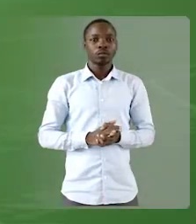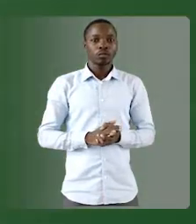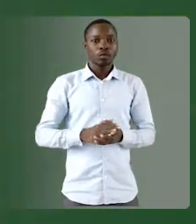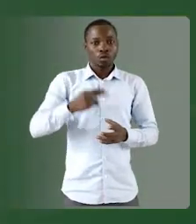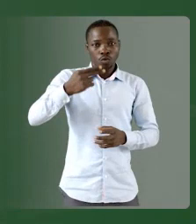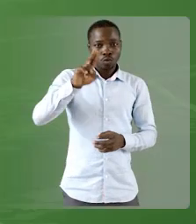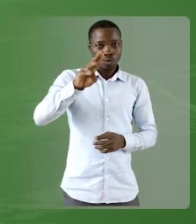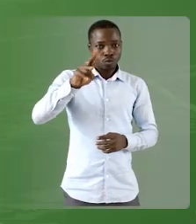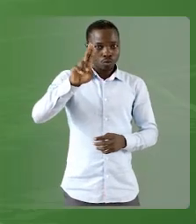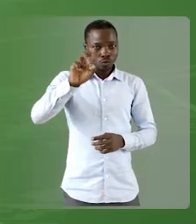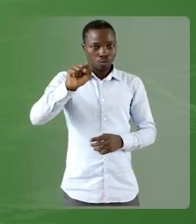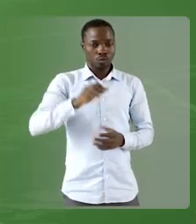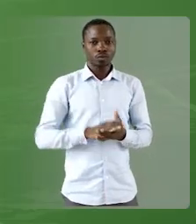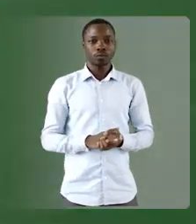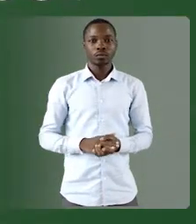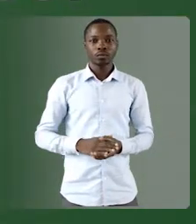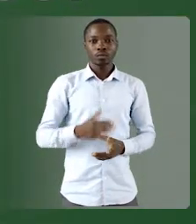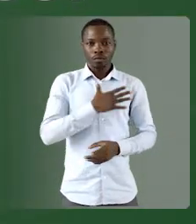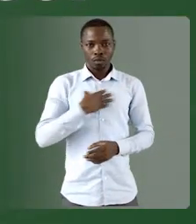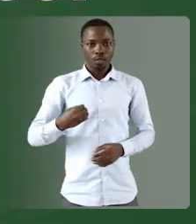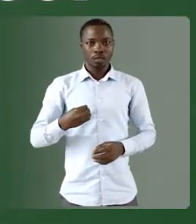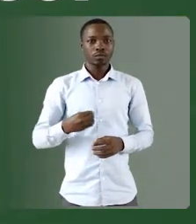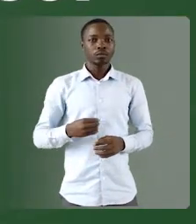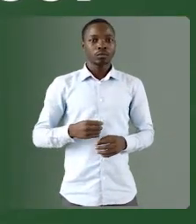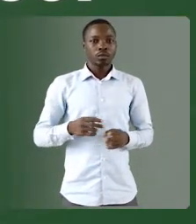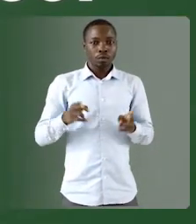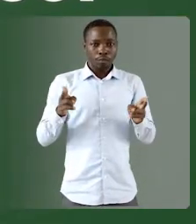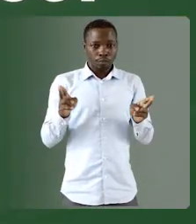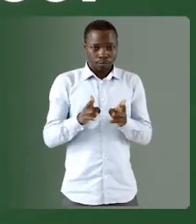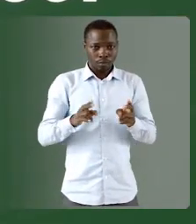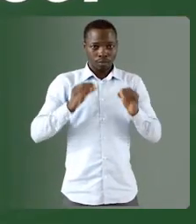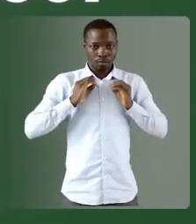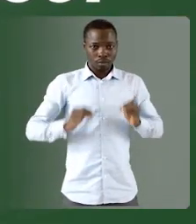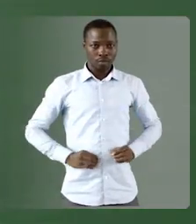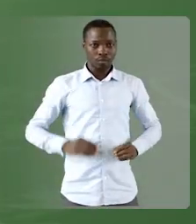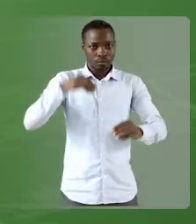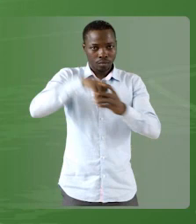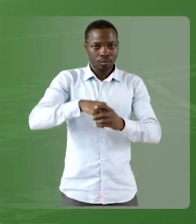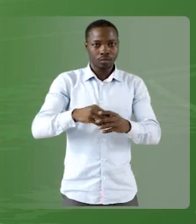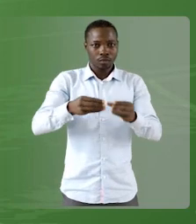calcium, de l'humus et des micro-organismes dans le sol.